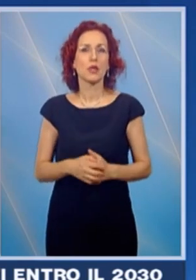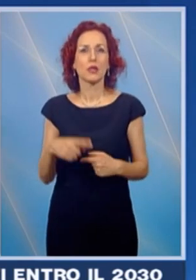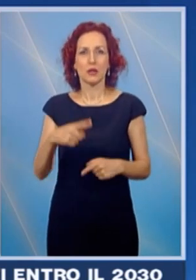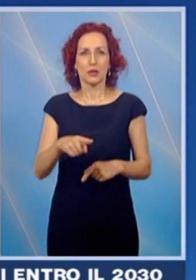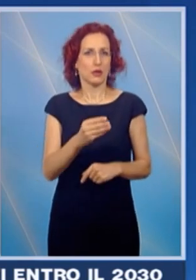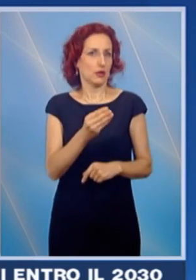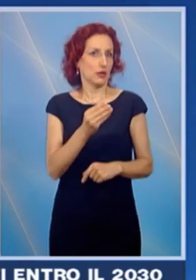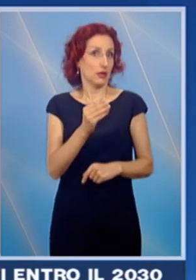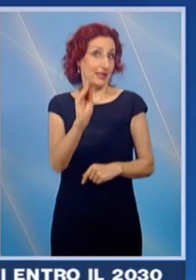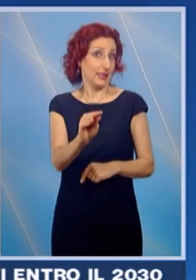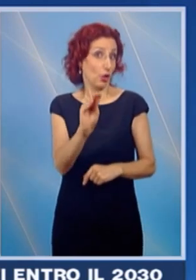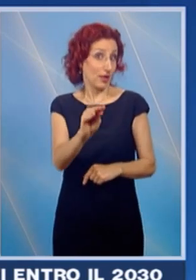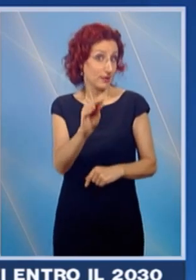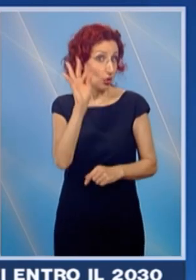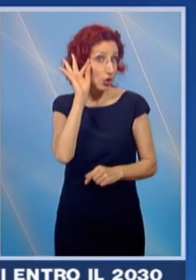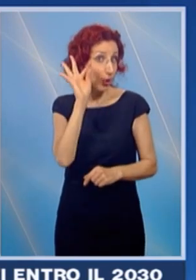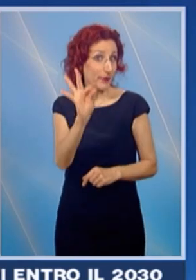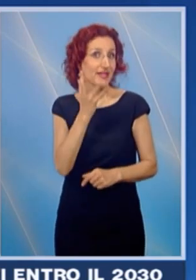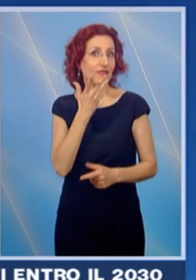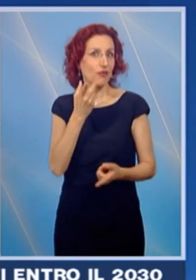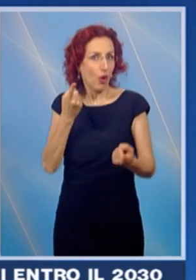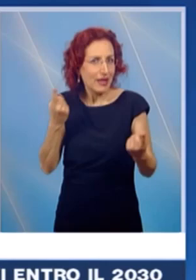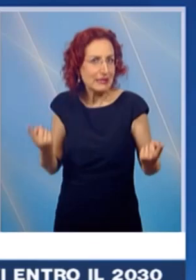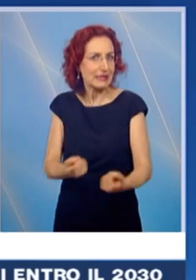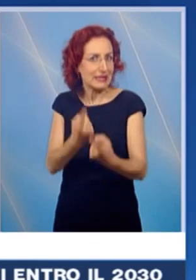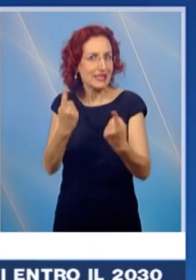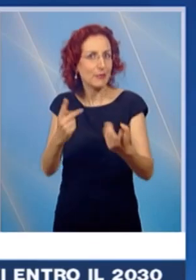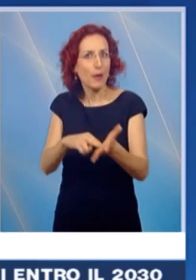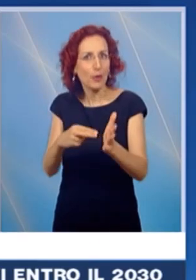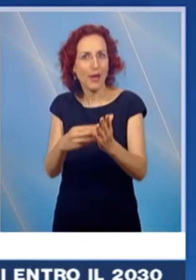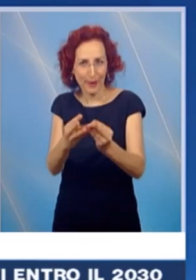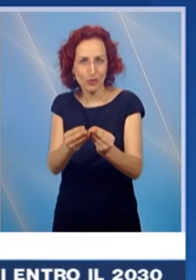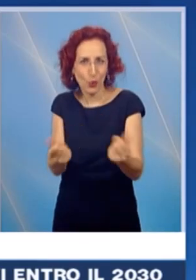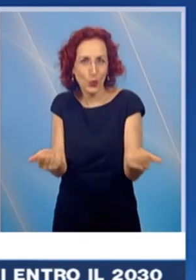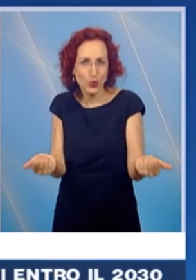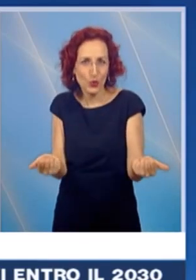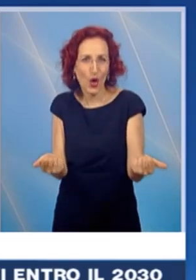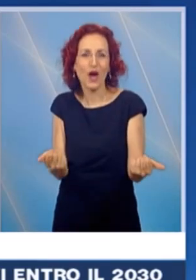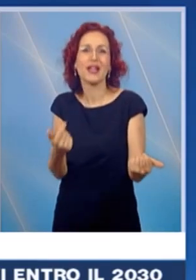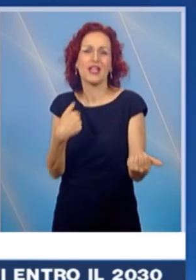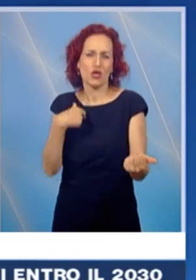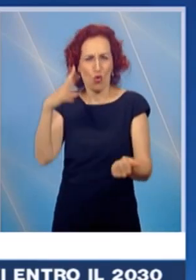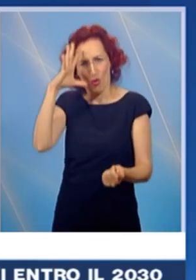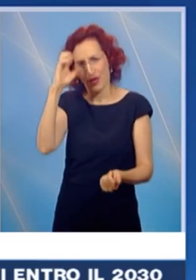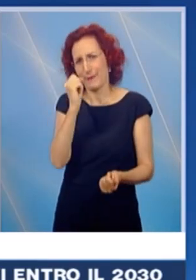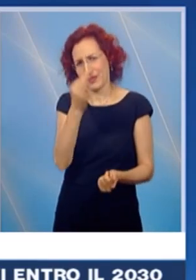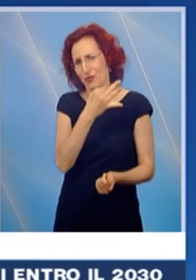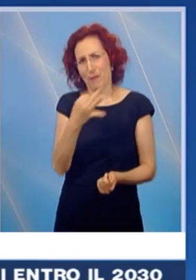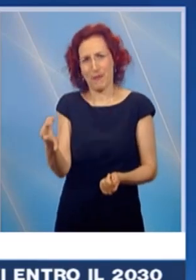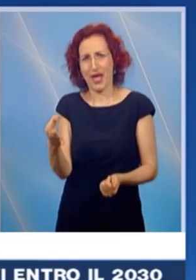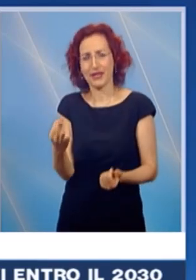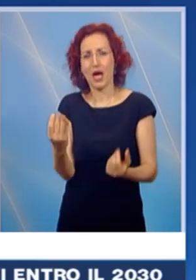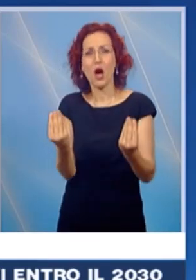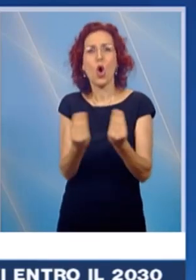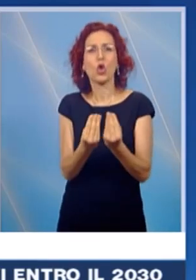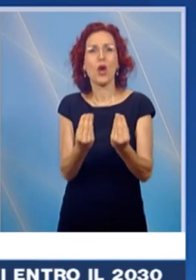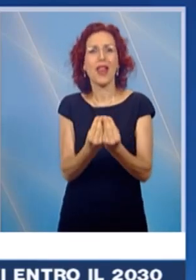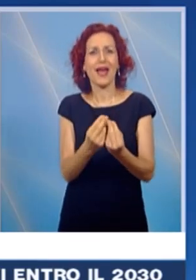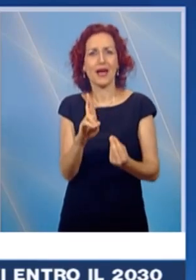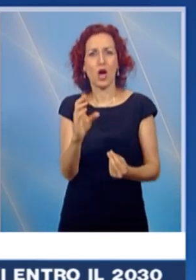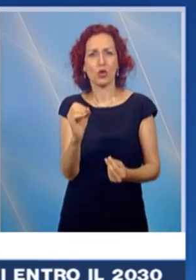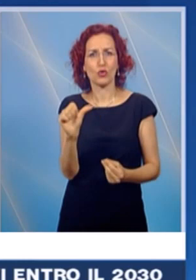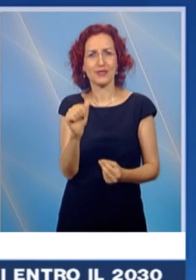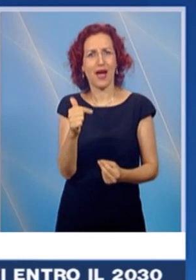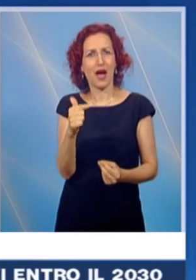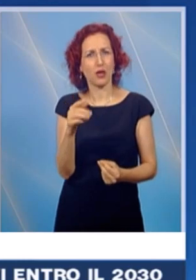di stimolare, diciamo, no, la risoluzione del problema. Io mi rendo anche perfettamente conto che il collega Rosato ha posto più o meno lo